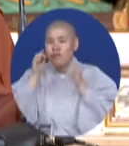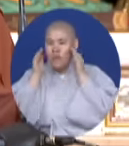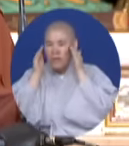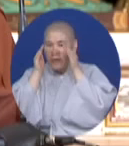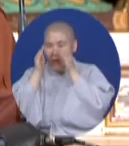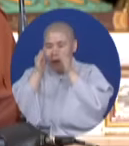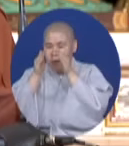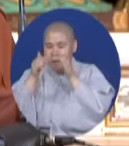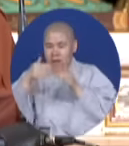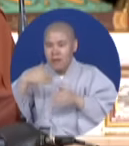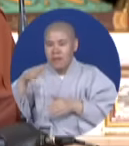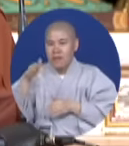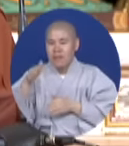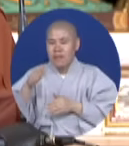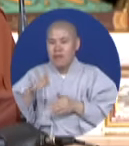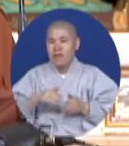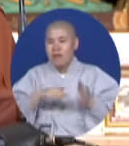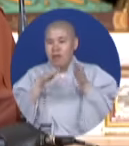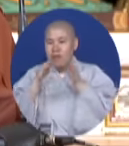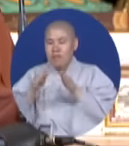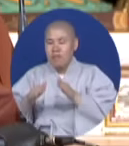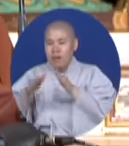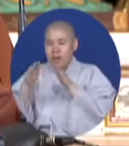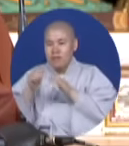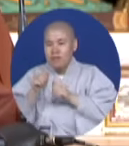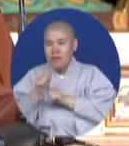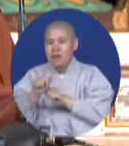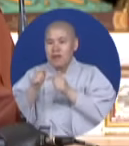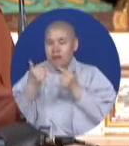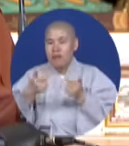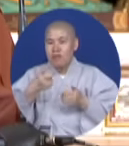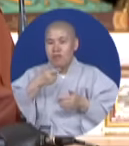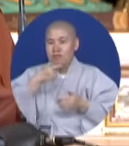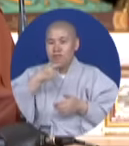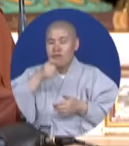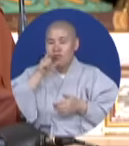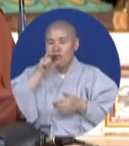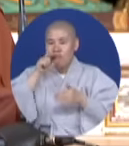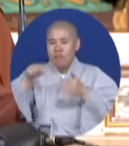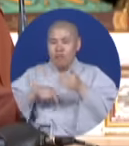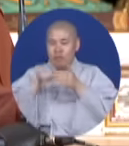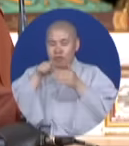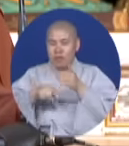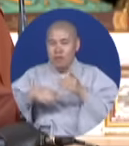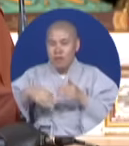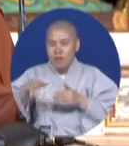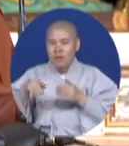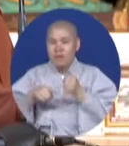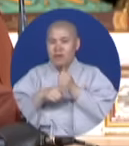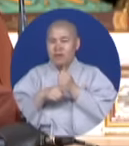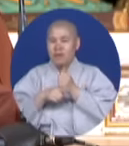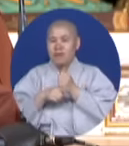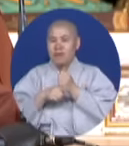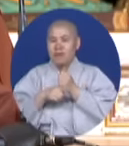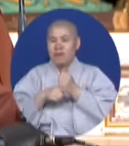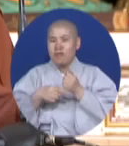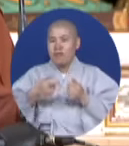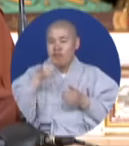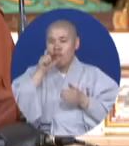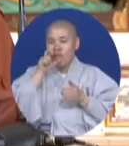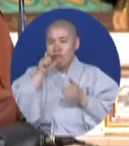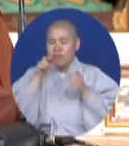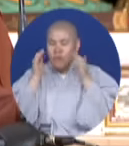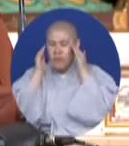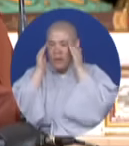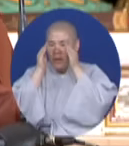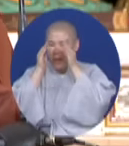그러니까 파도에 밀리지 않고 물로 들어간다 이거예요. 이파향수라 파도로서 물을 향하는 것이다.